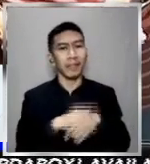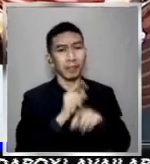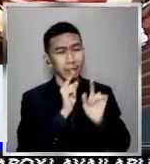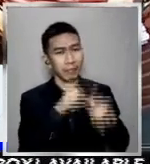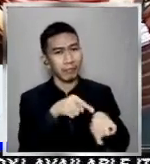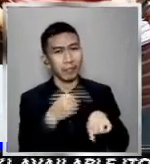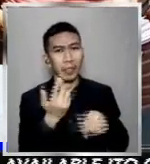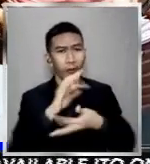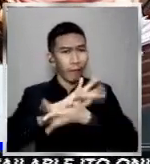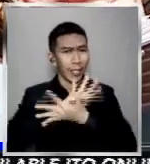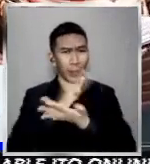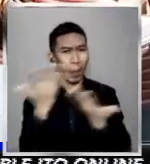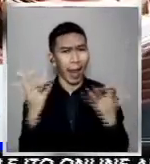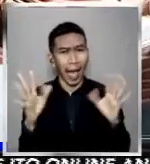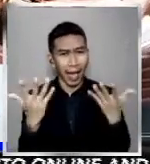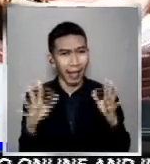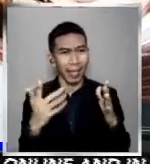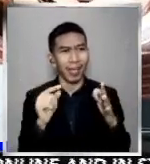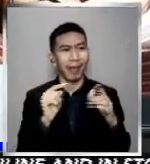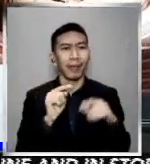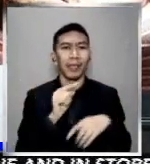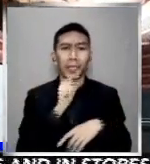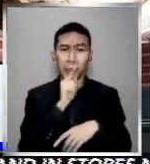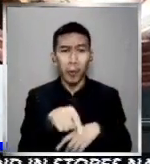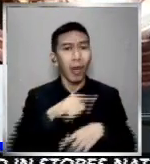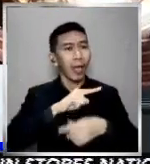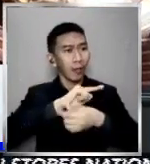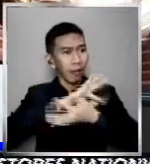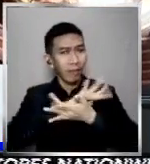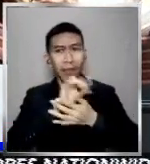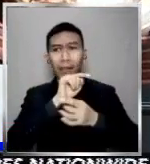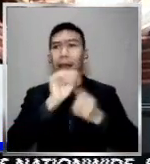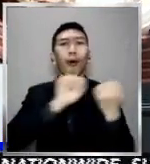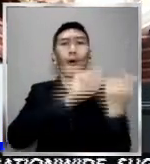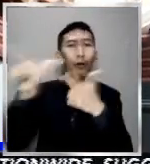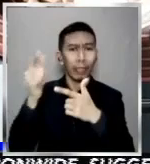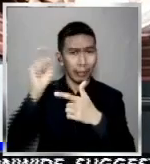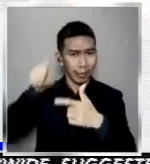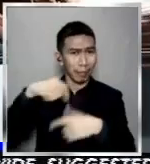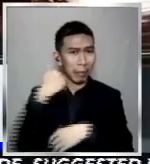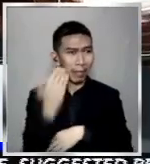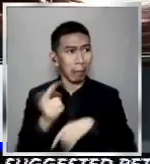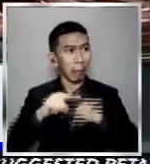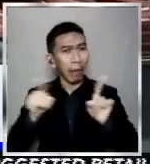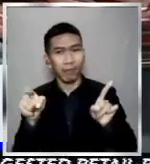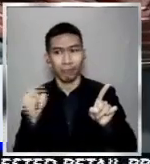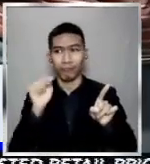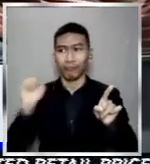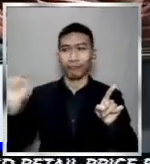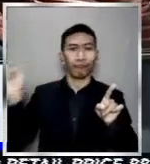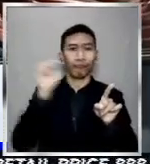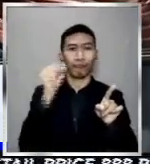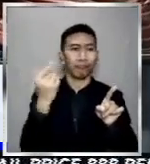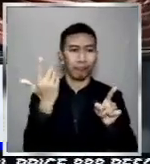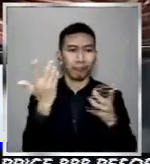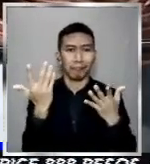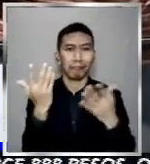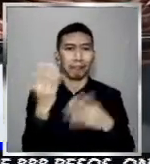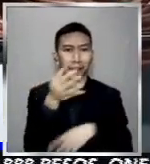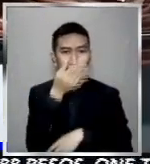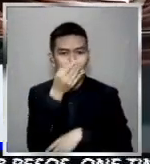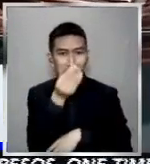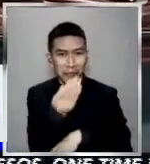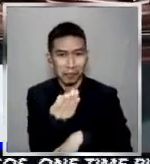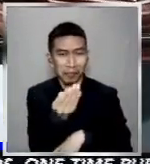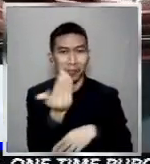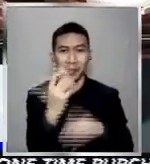tao namamatay. Wala naman eh. Lahat naman dito, bira lang nakamas eh. Wala naman naririnig nyo na may namatay rito.